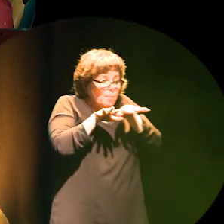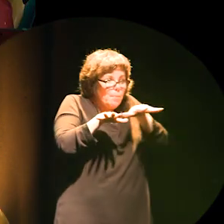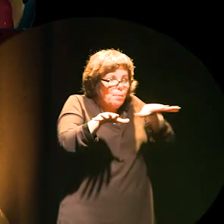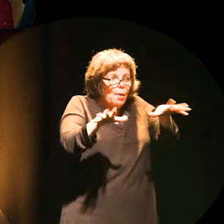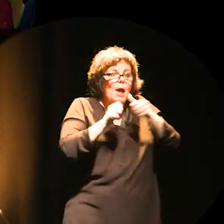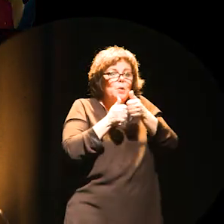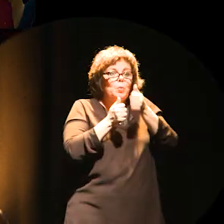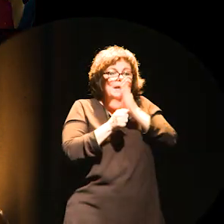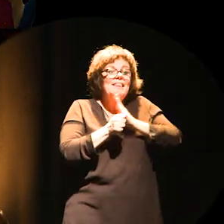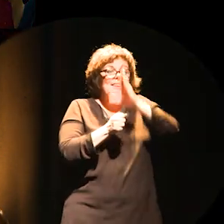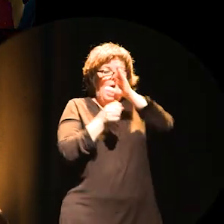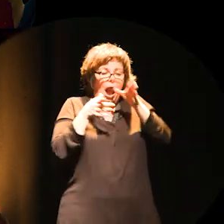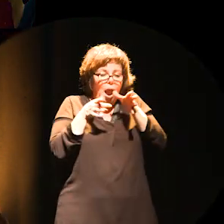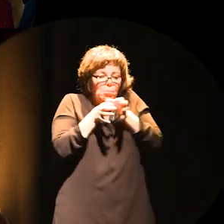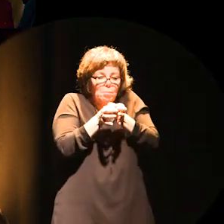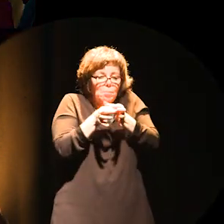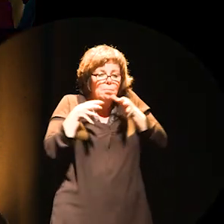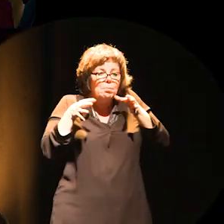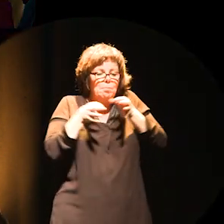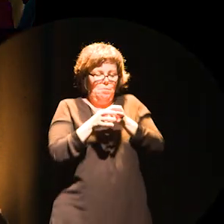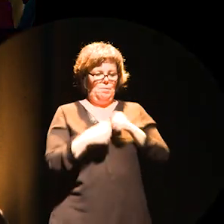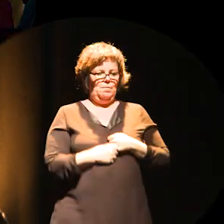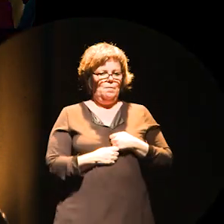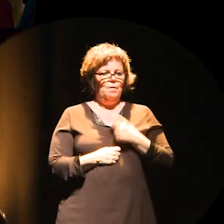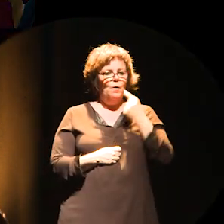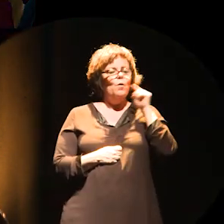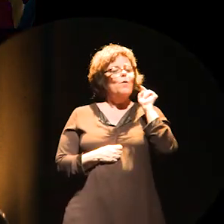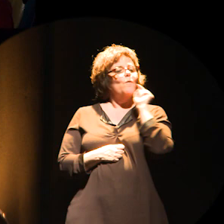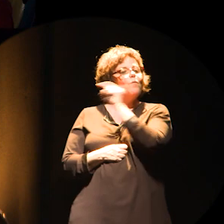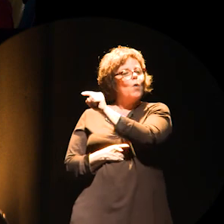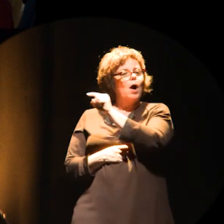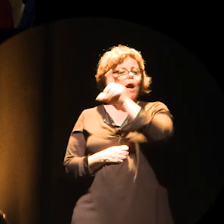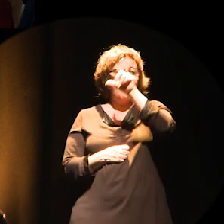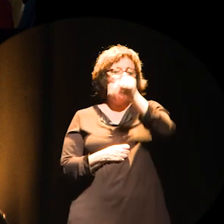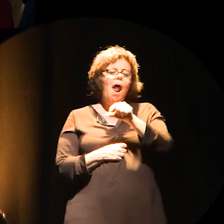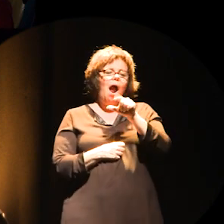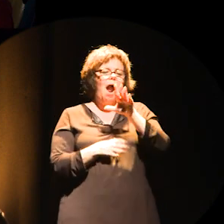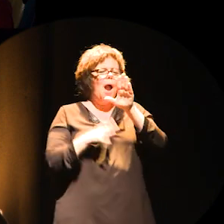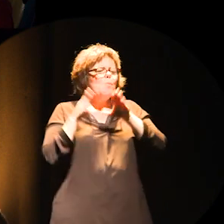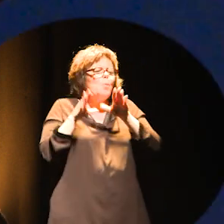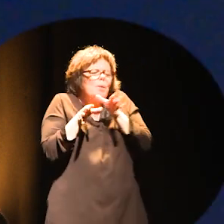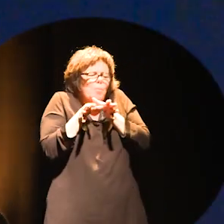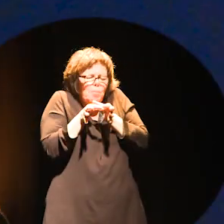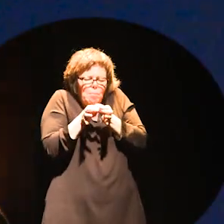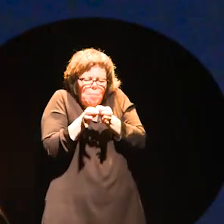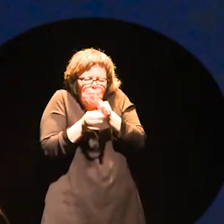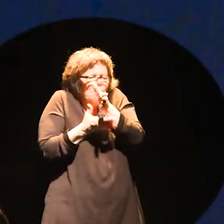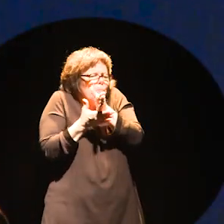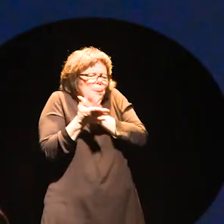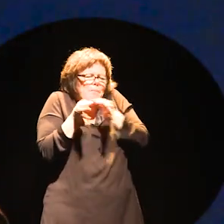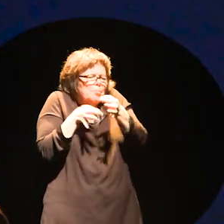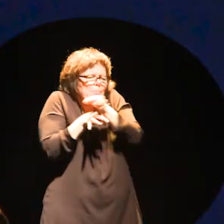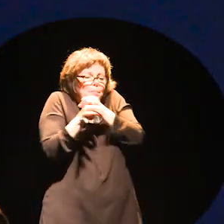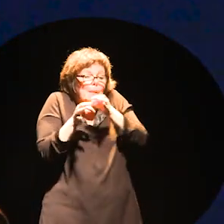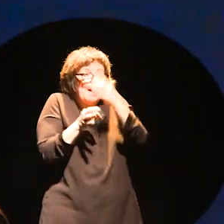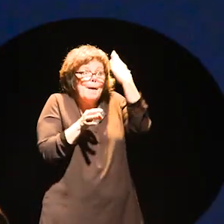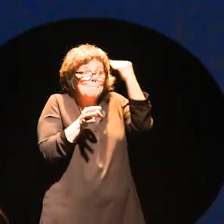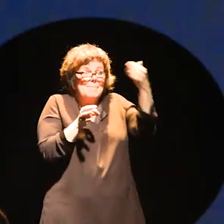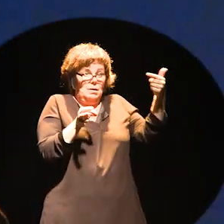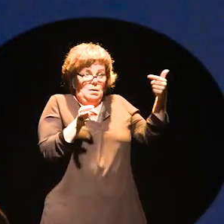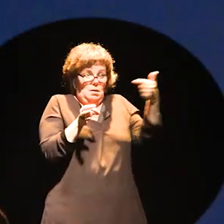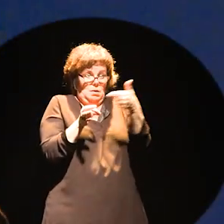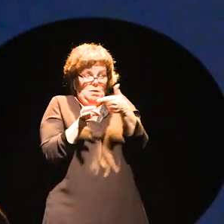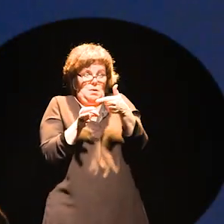s'il vous plaît. Voici une solution de particules qui font à peu près la taille des plus petites cellules du phytoplancton. Quand on l'éclaire avec un faisceau